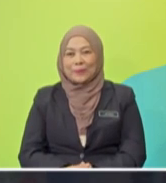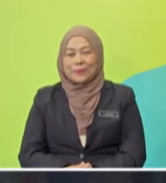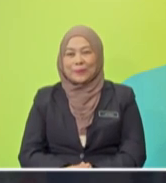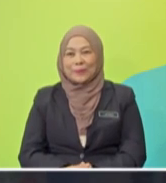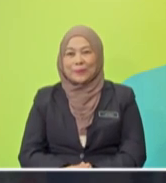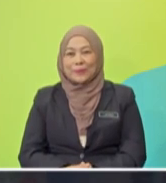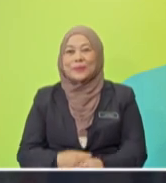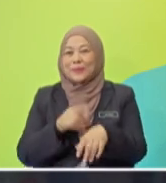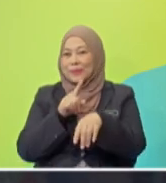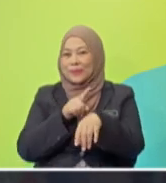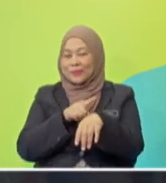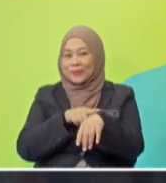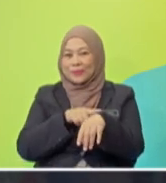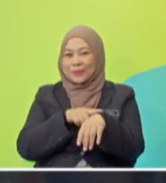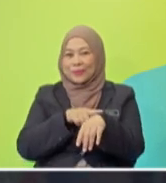Oke